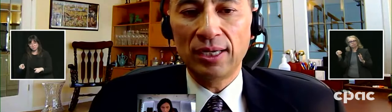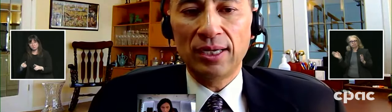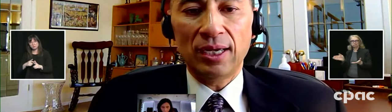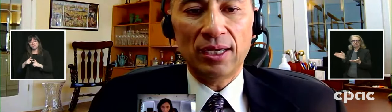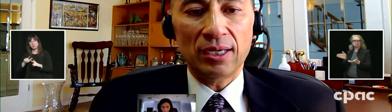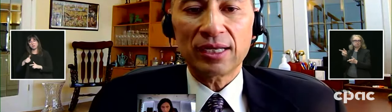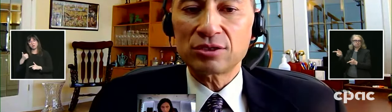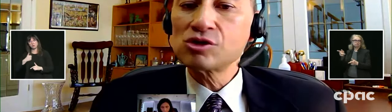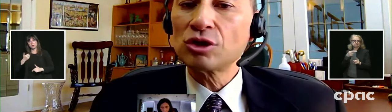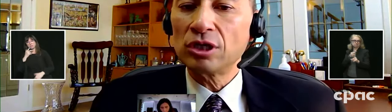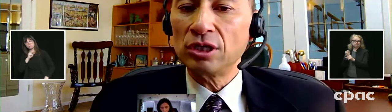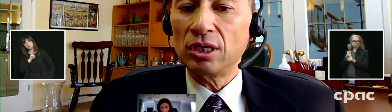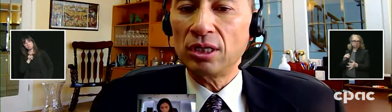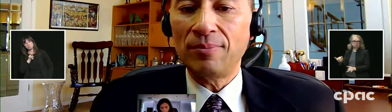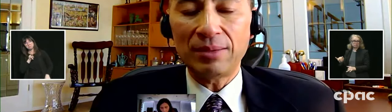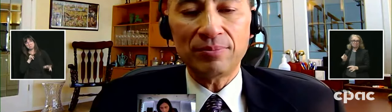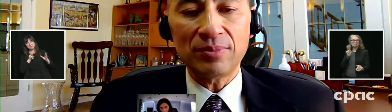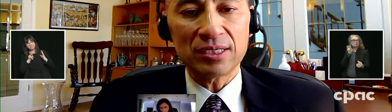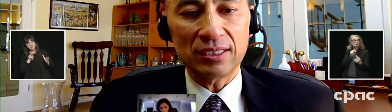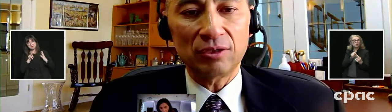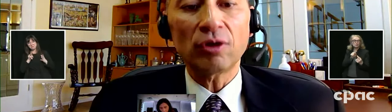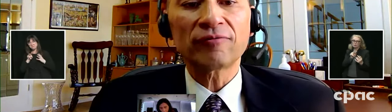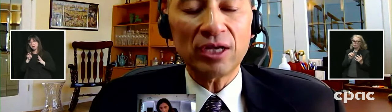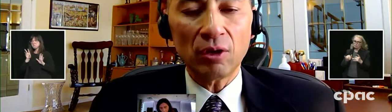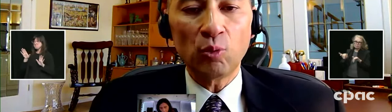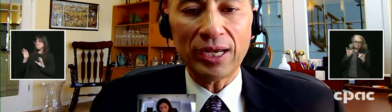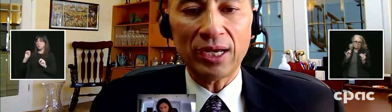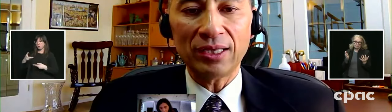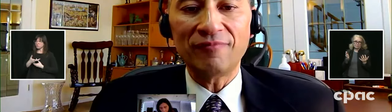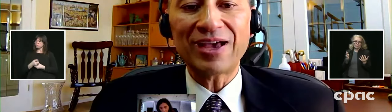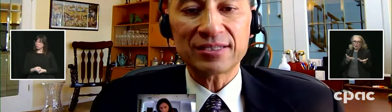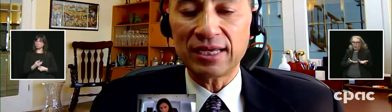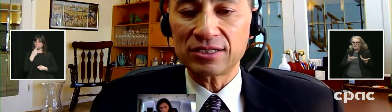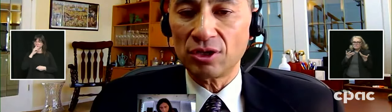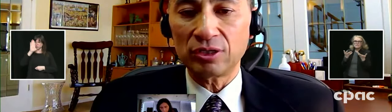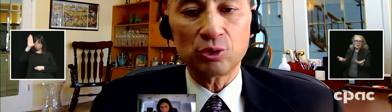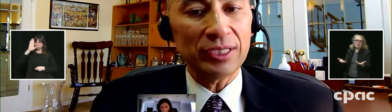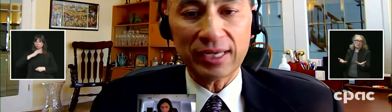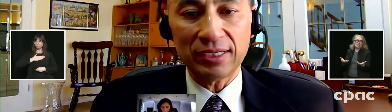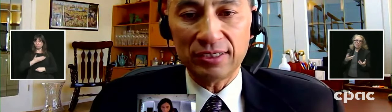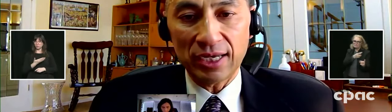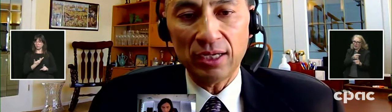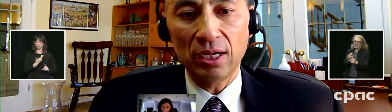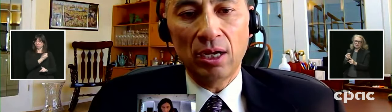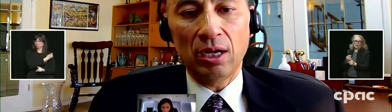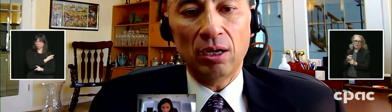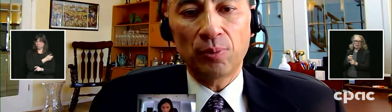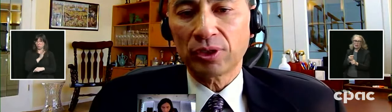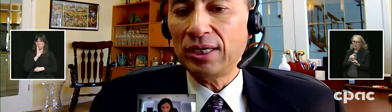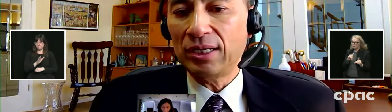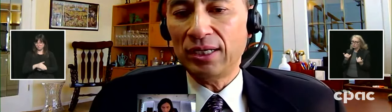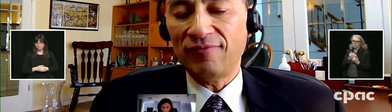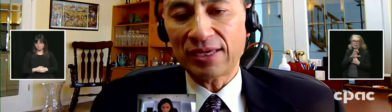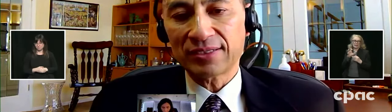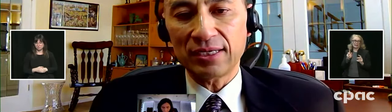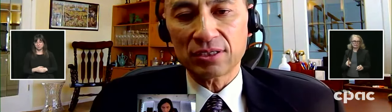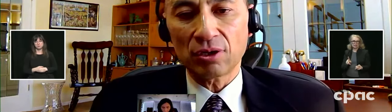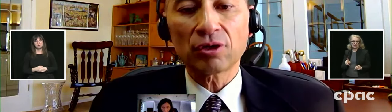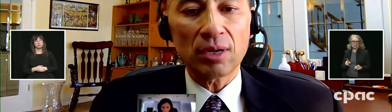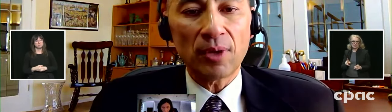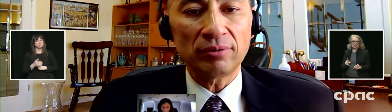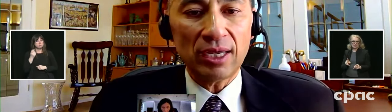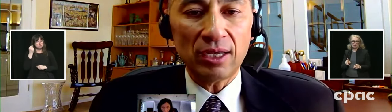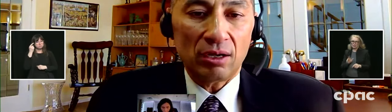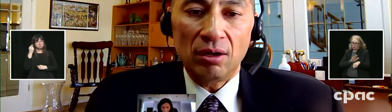but reste toujours le même, c'est d'offrir au moins la vaccination à tous les Canadiens pour qui les vaccins